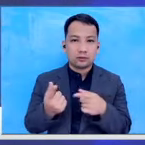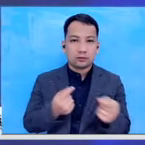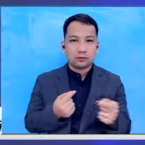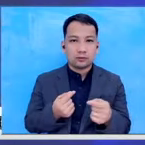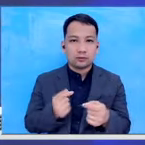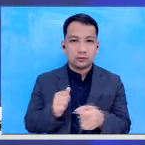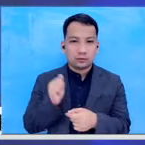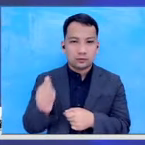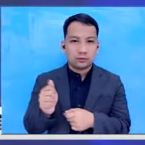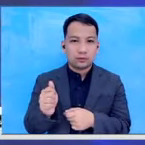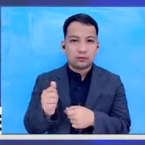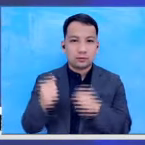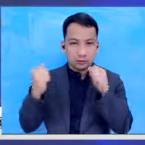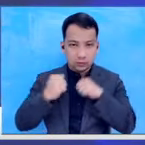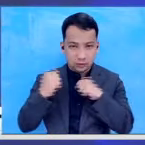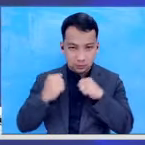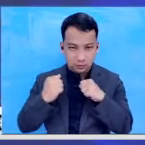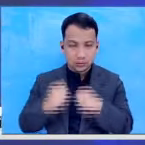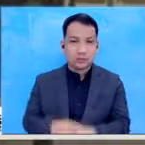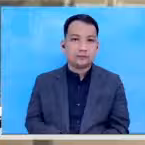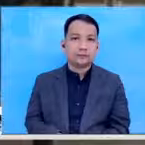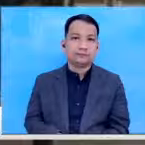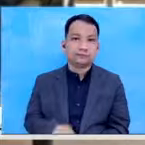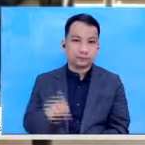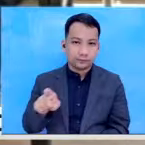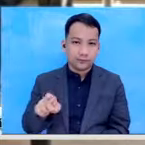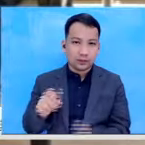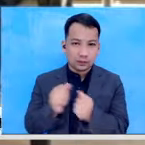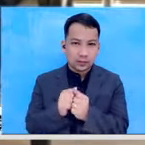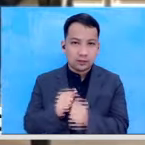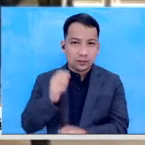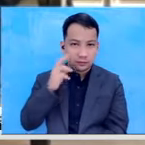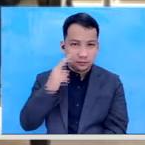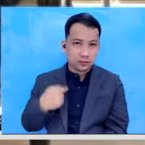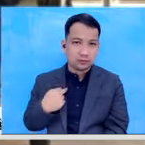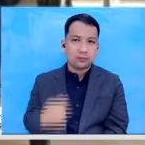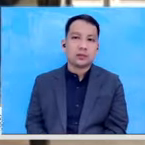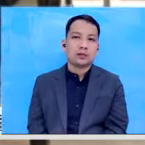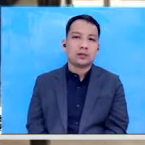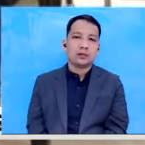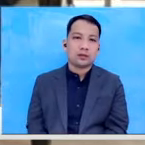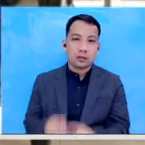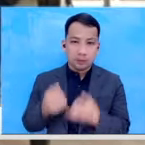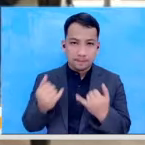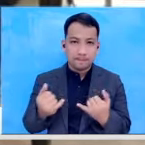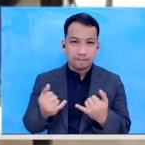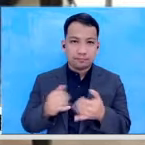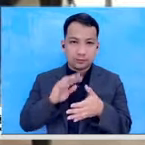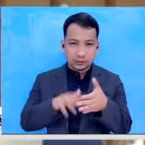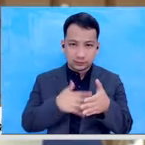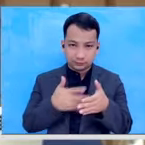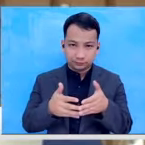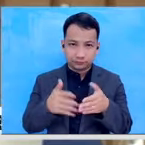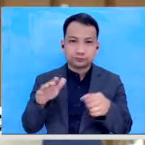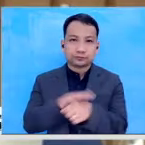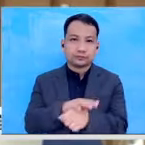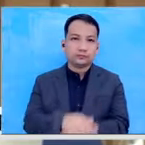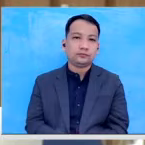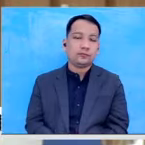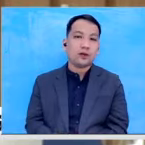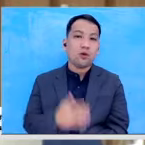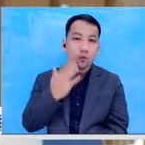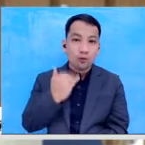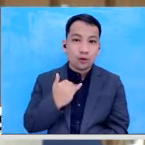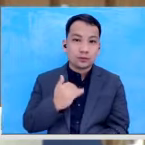trade agreement sa kasamang Vietnam. Ngayong araw, siksik ang schedule ni PBBM dahil nakatakda